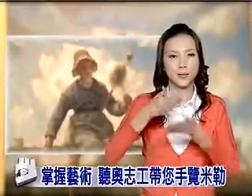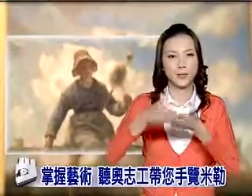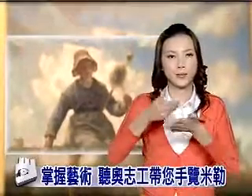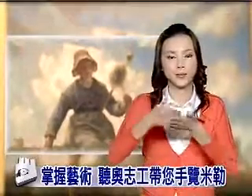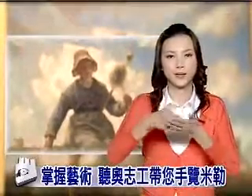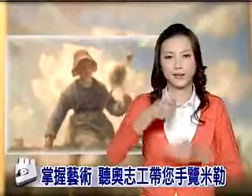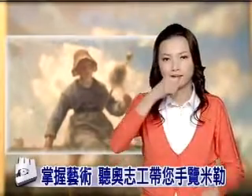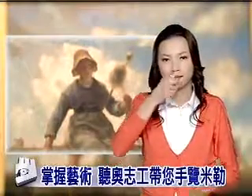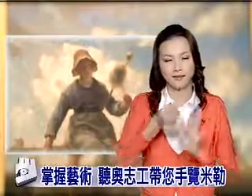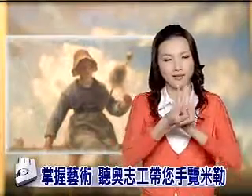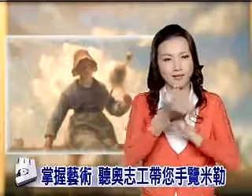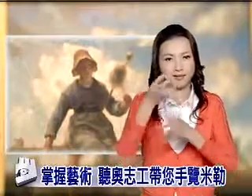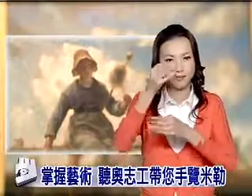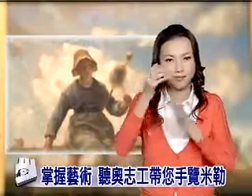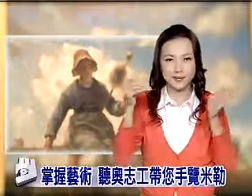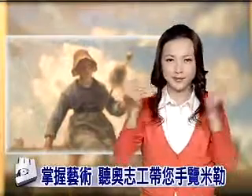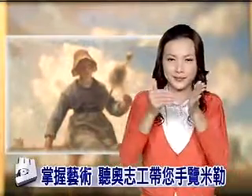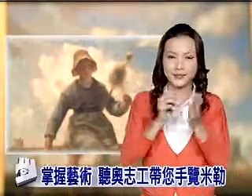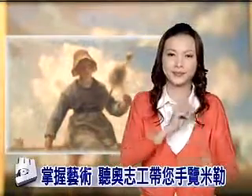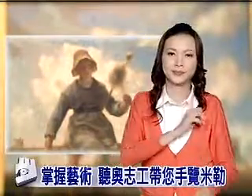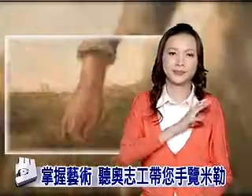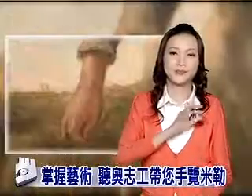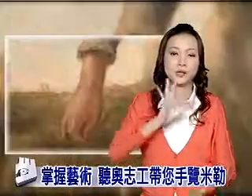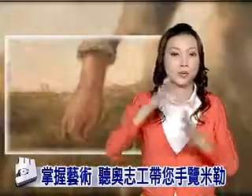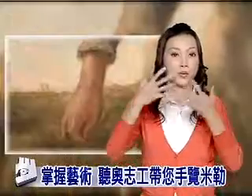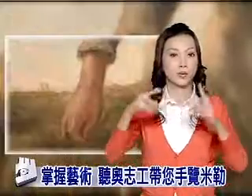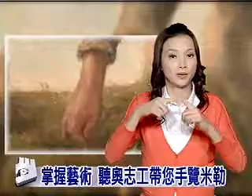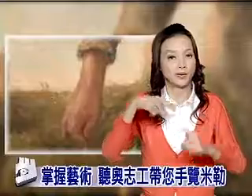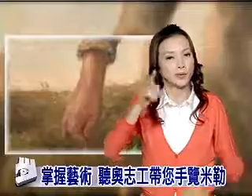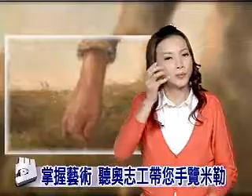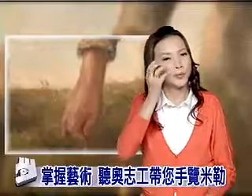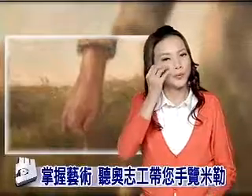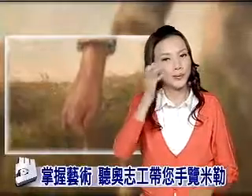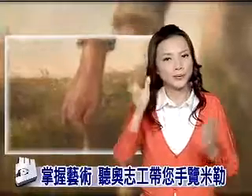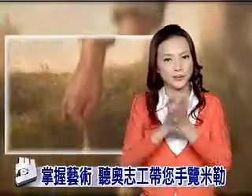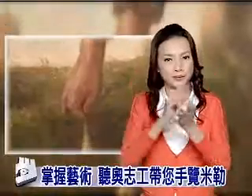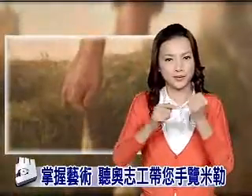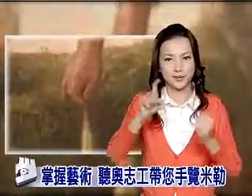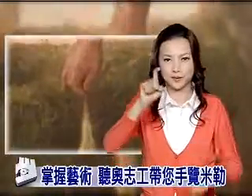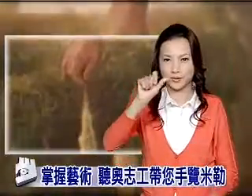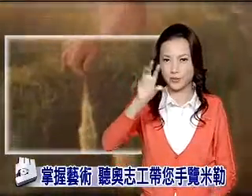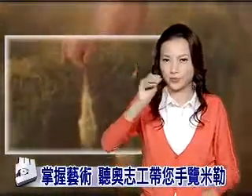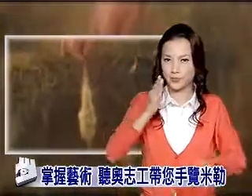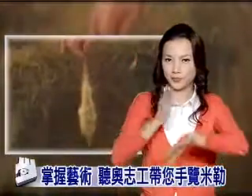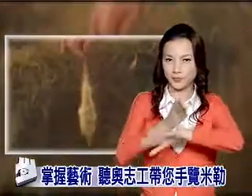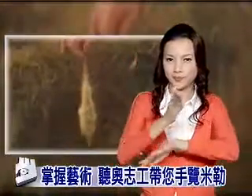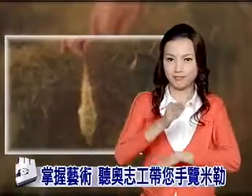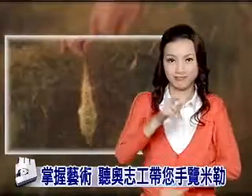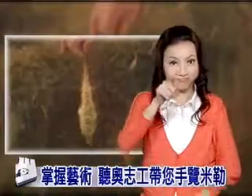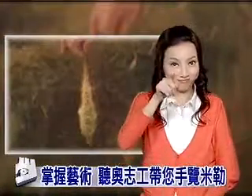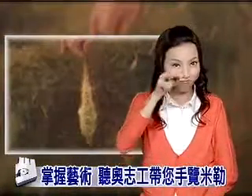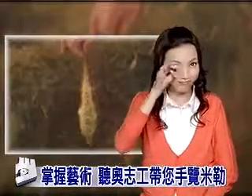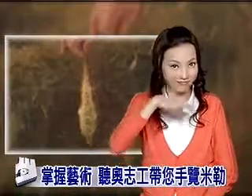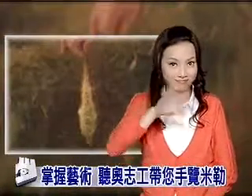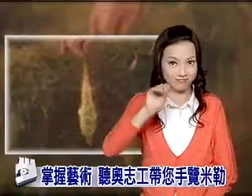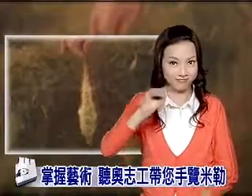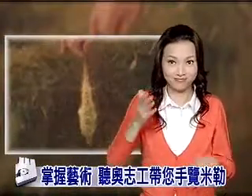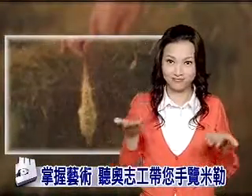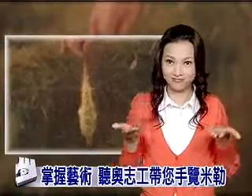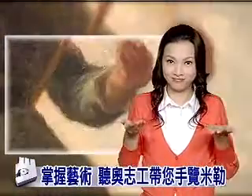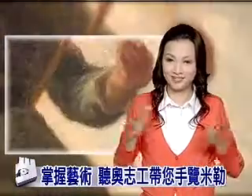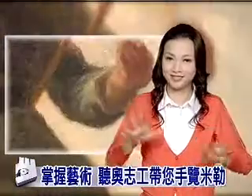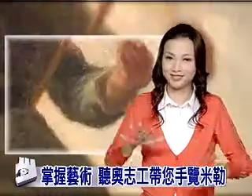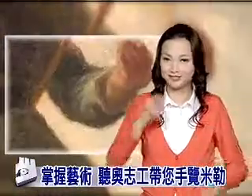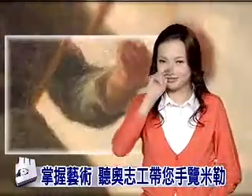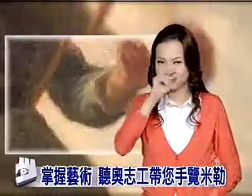米勒画作来台展期已经进入最后倒数，目前已经有超过150,000人次前往参观，不晓得您也去看